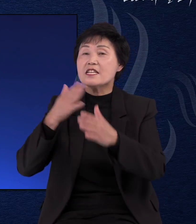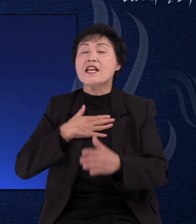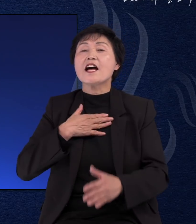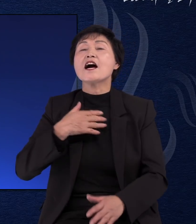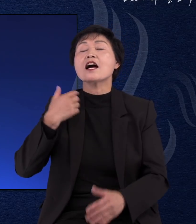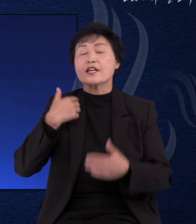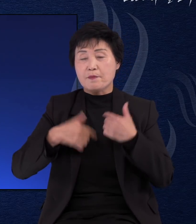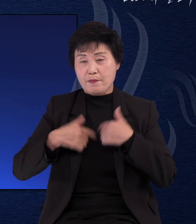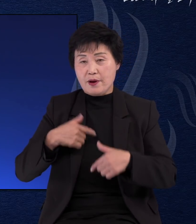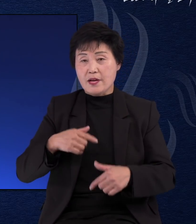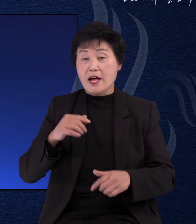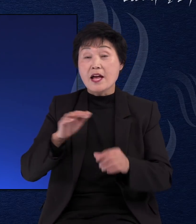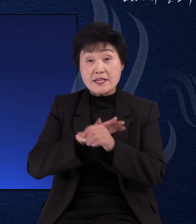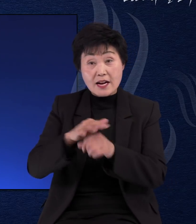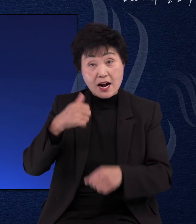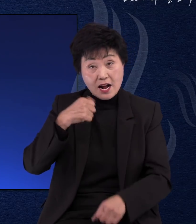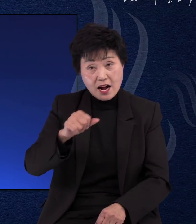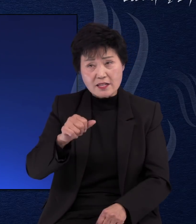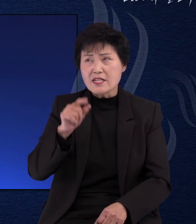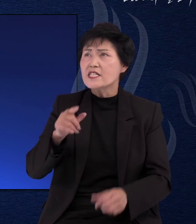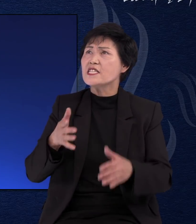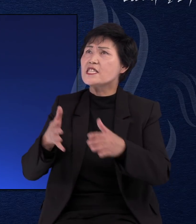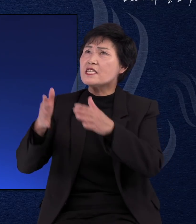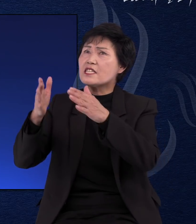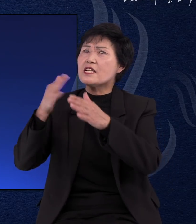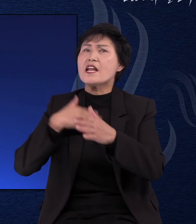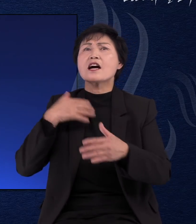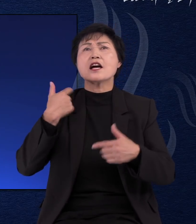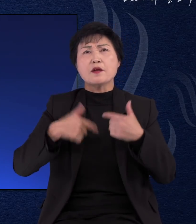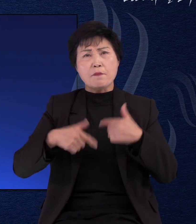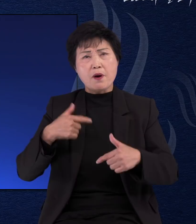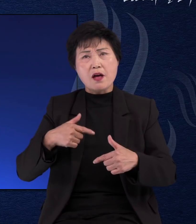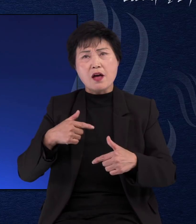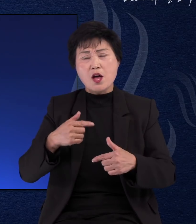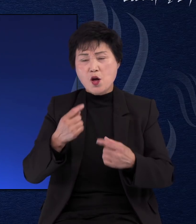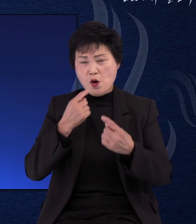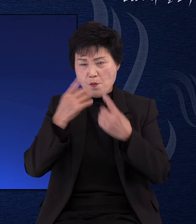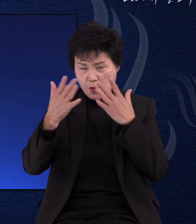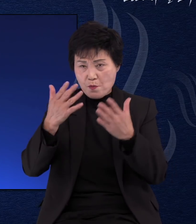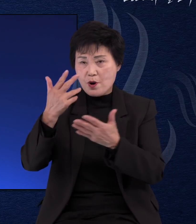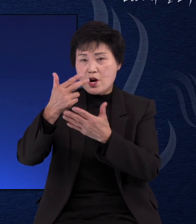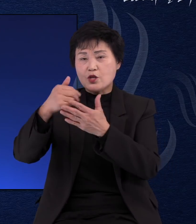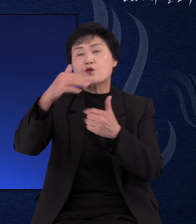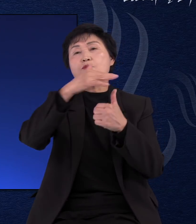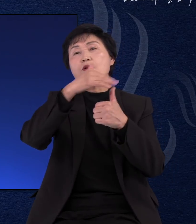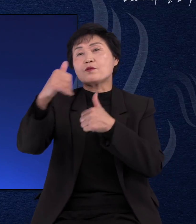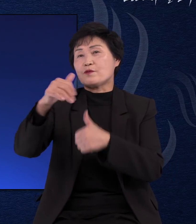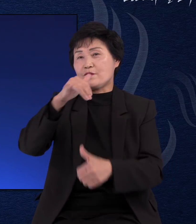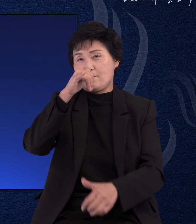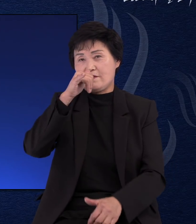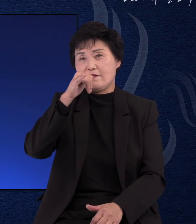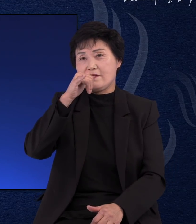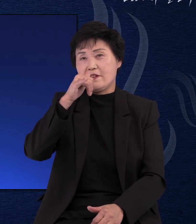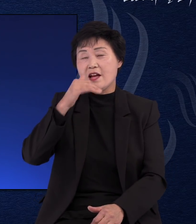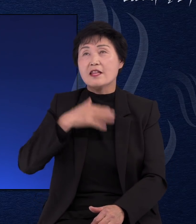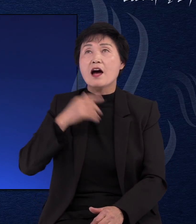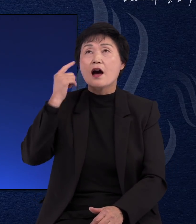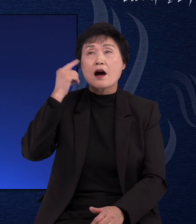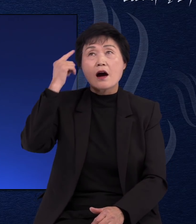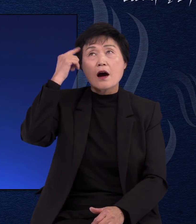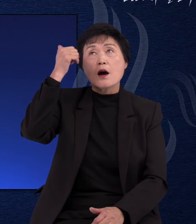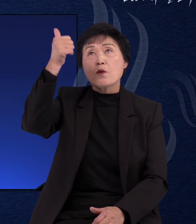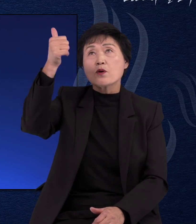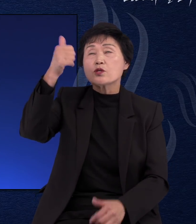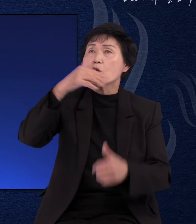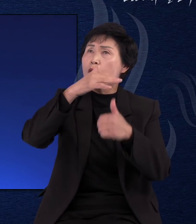내가 기뻐하노라. 너무 분명한 주의 종으로 부르심이 있어서 많은 고난 가운데 목회를 했지만 나를 목사로 부르셨는지 의심해 본